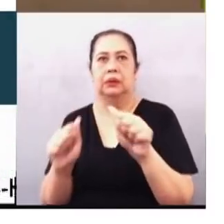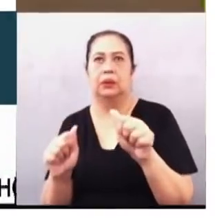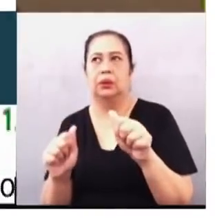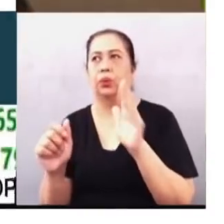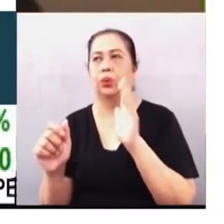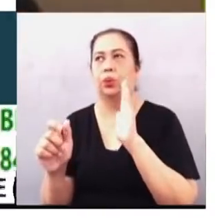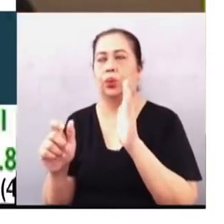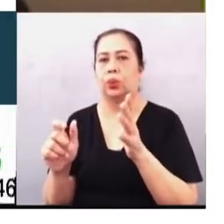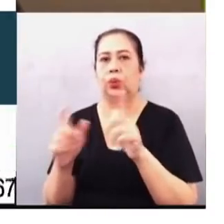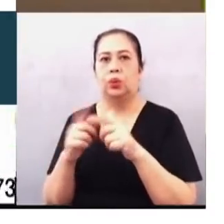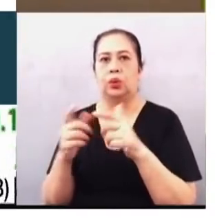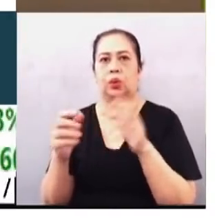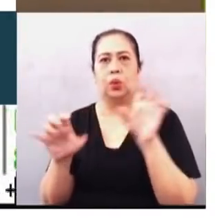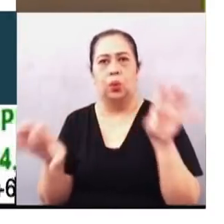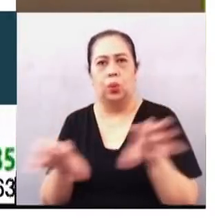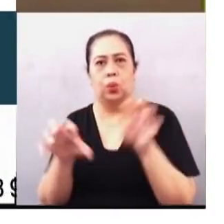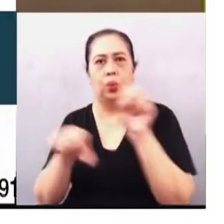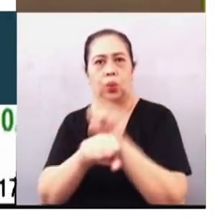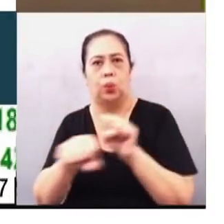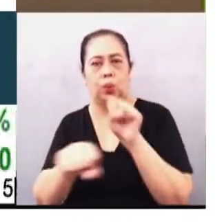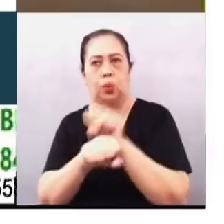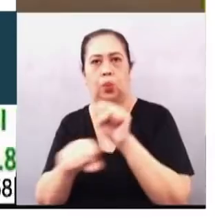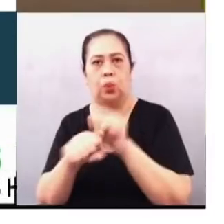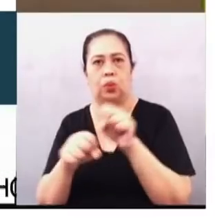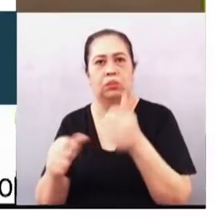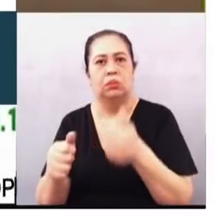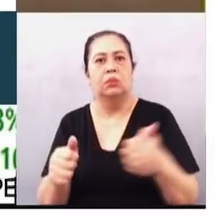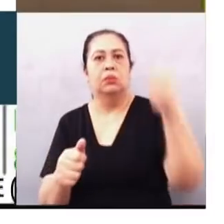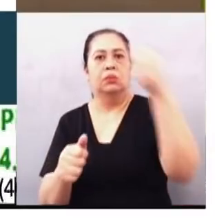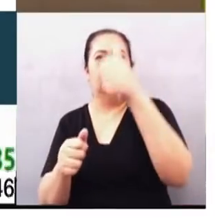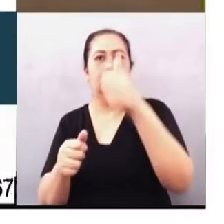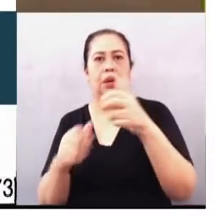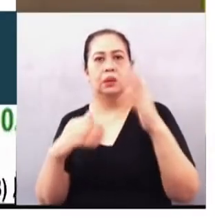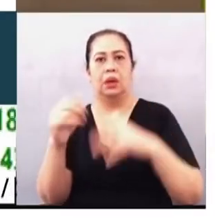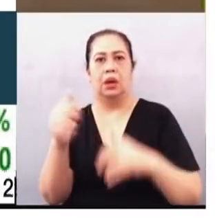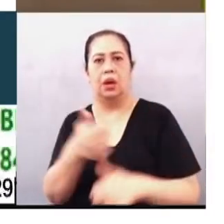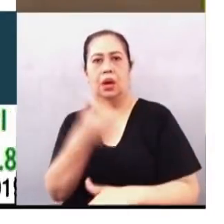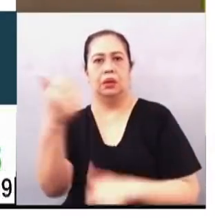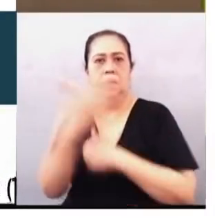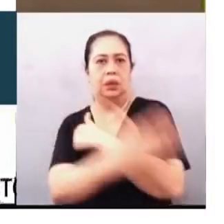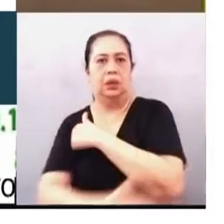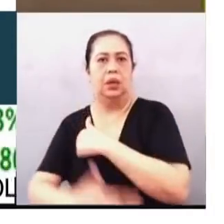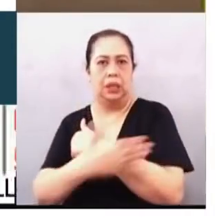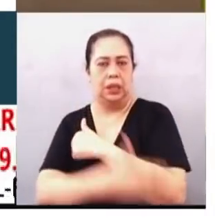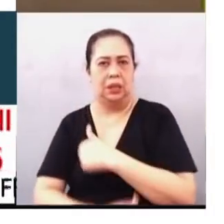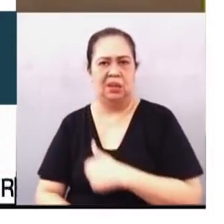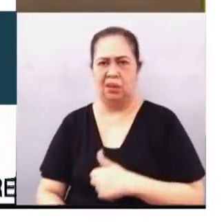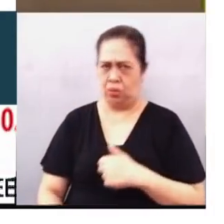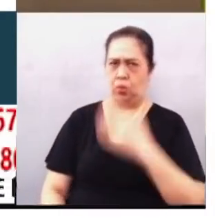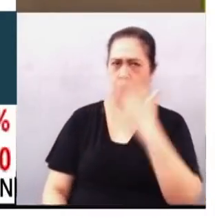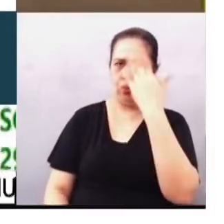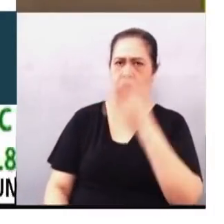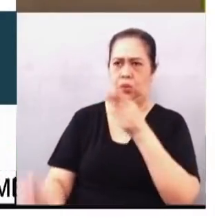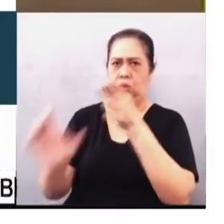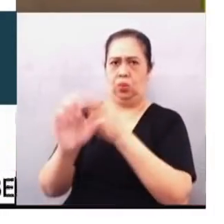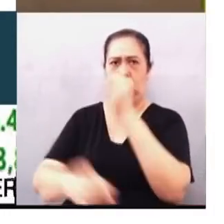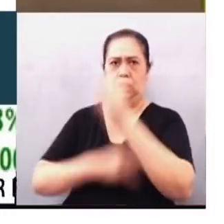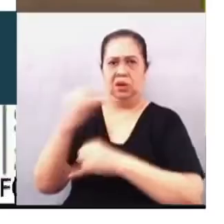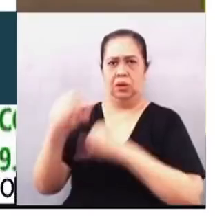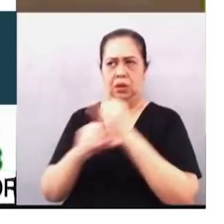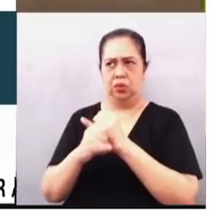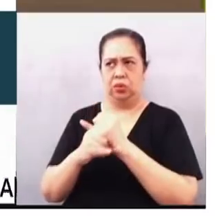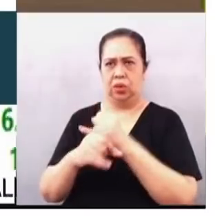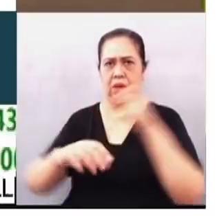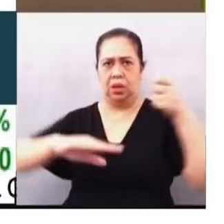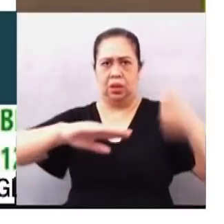will exert their supremacy over other countries. Bakit tayo magpamembro International Criminal Court? Bakit? Wala ba